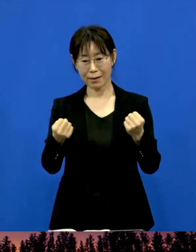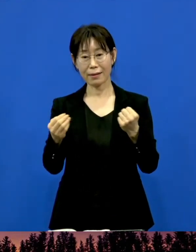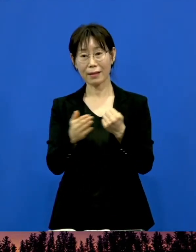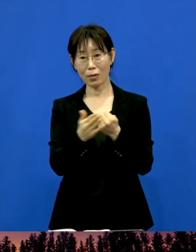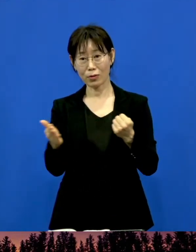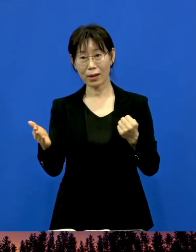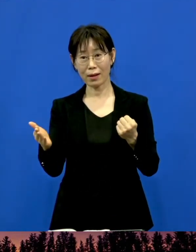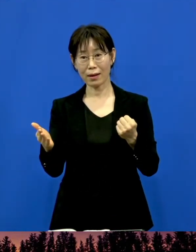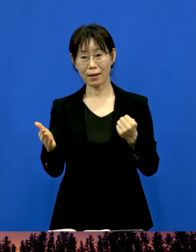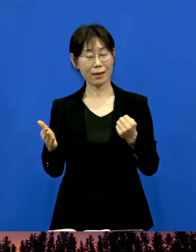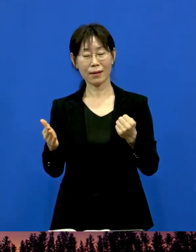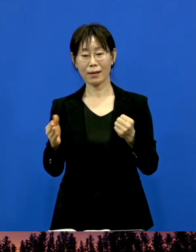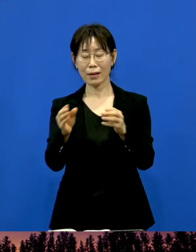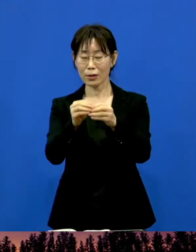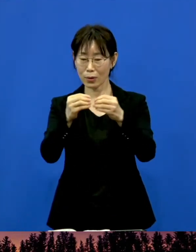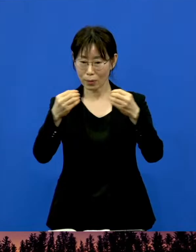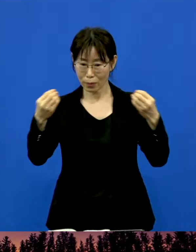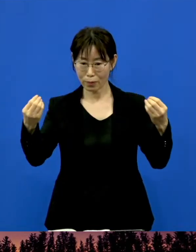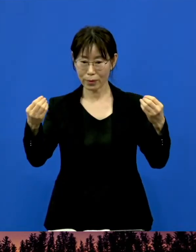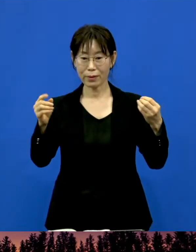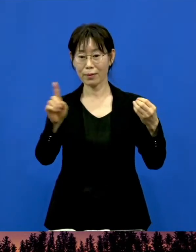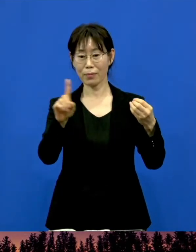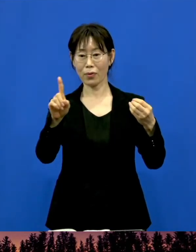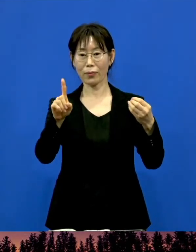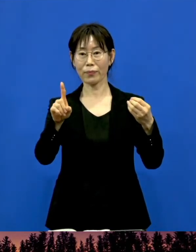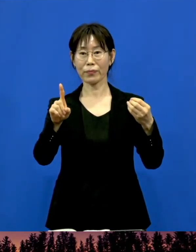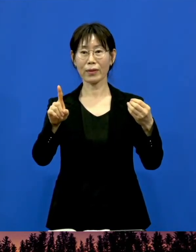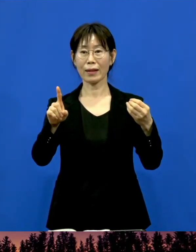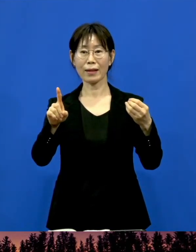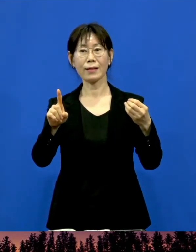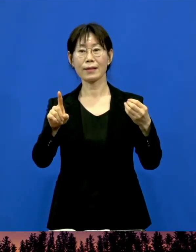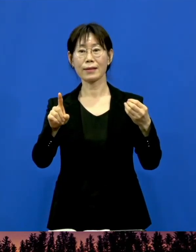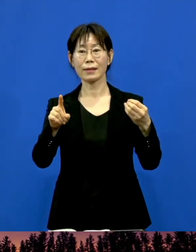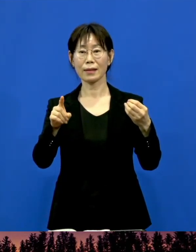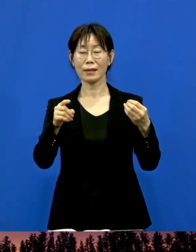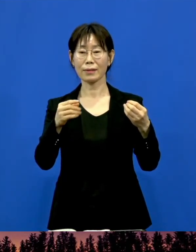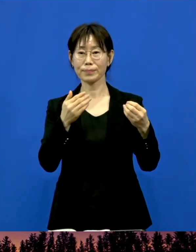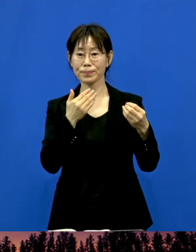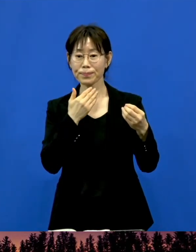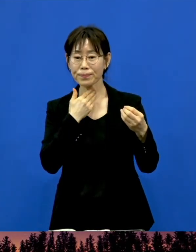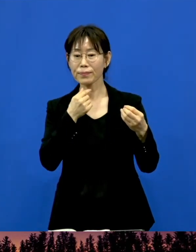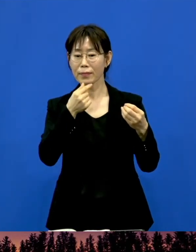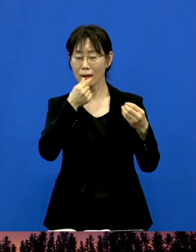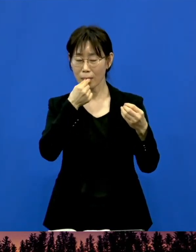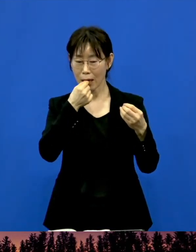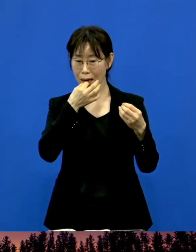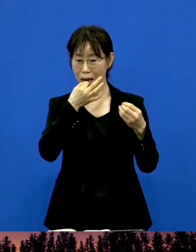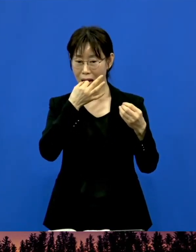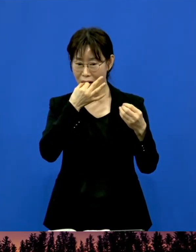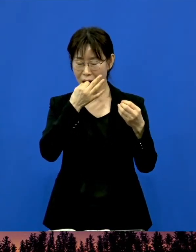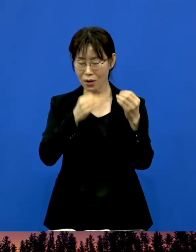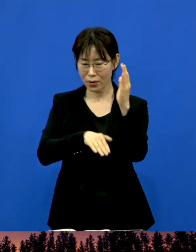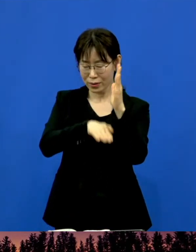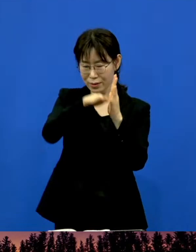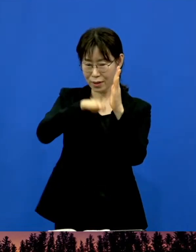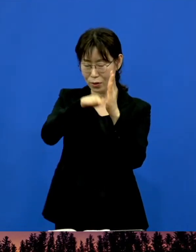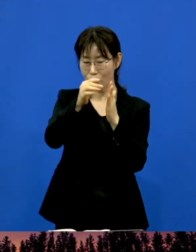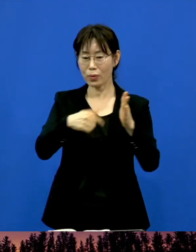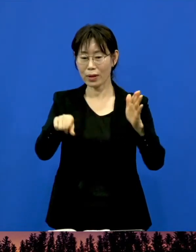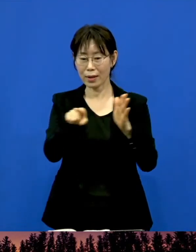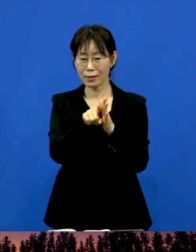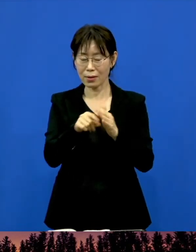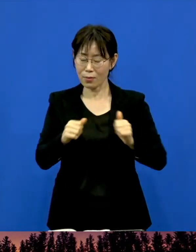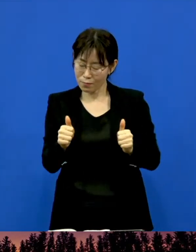더 피곤을 거슬러 올라가면 채울 수 없는, 채워주지 않는 그 욕구를 채우기 위해서 몸부림을 치기